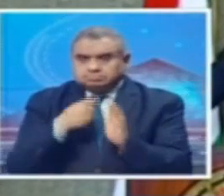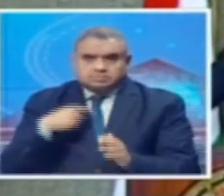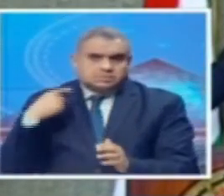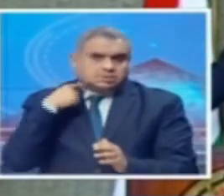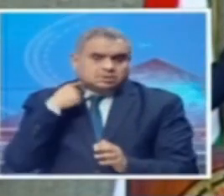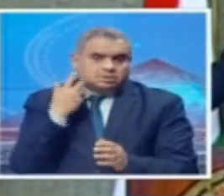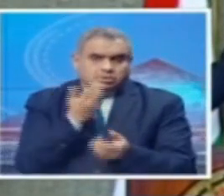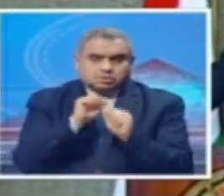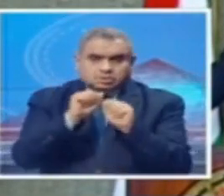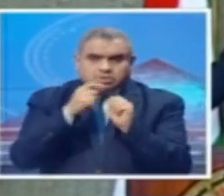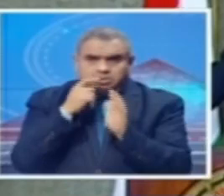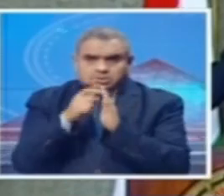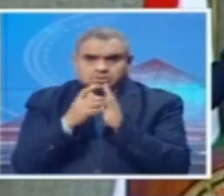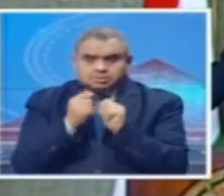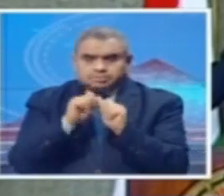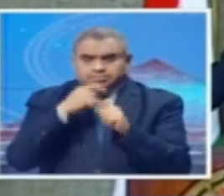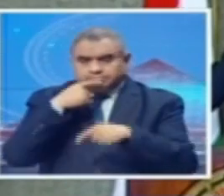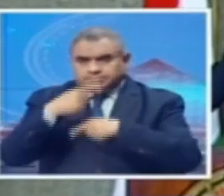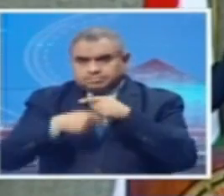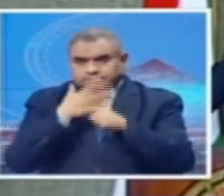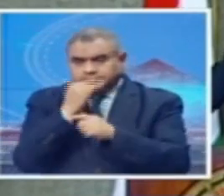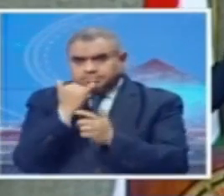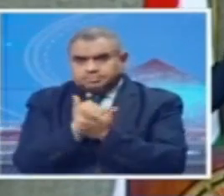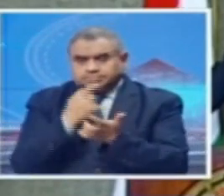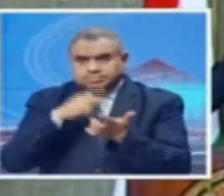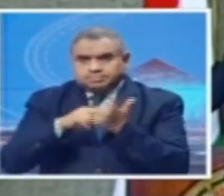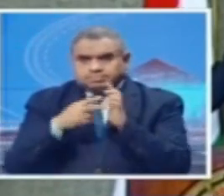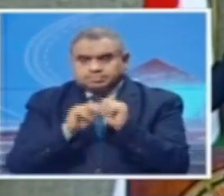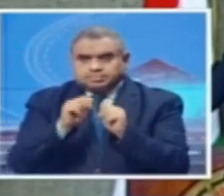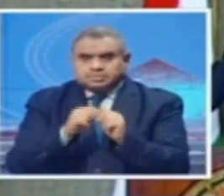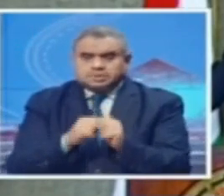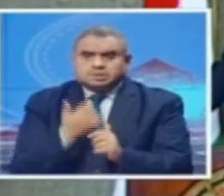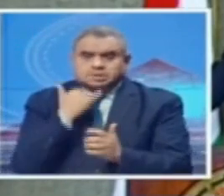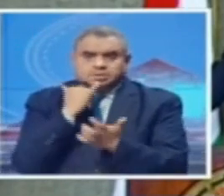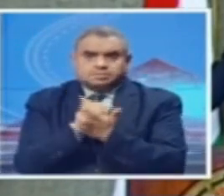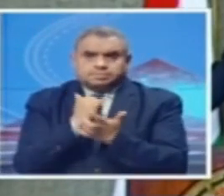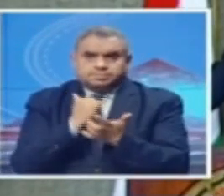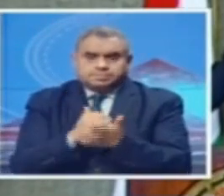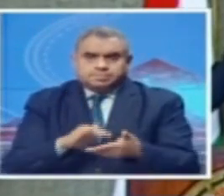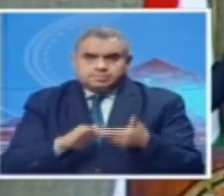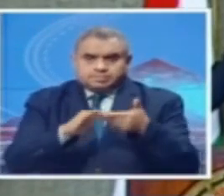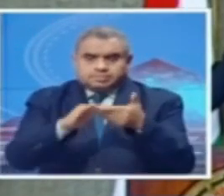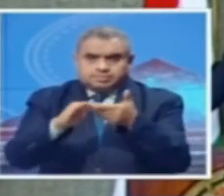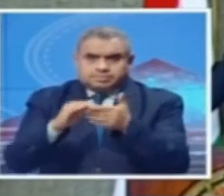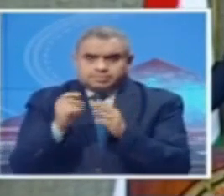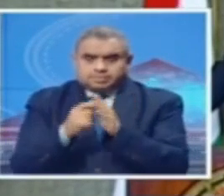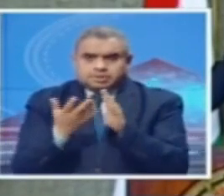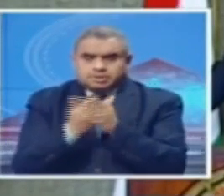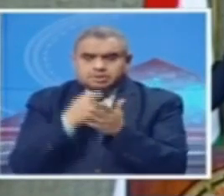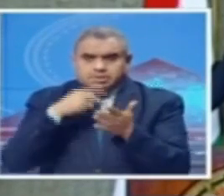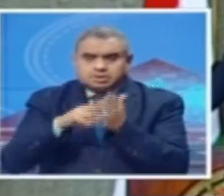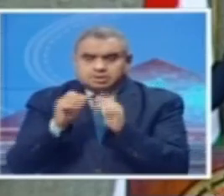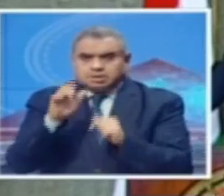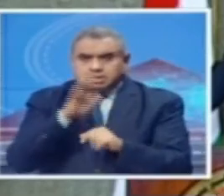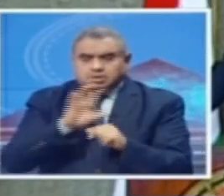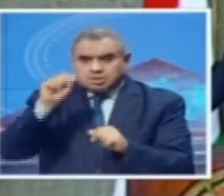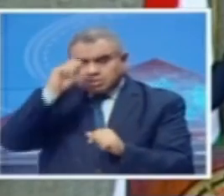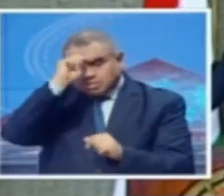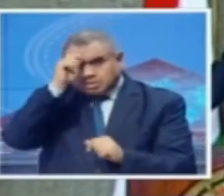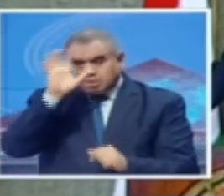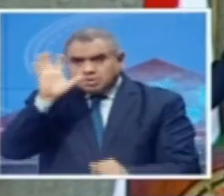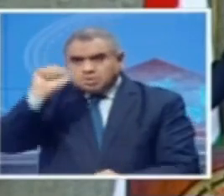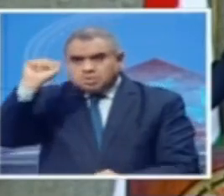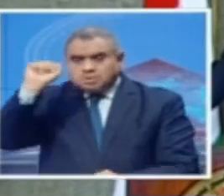الأوروبي قد تكون لو لم يتم إغلاق هذا الخط. لذلك نحن نسعى أن المفوضية الأوروبية والاتحاد